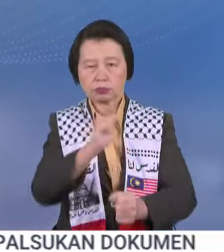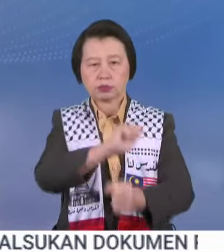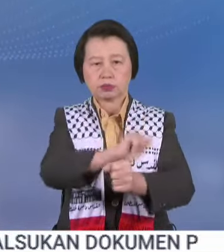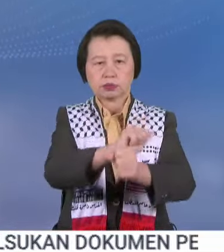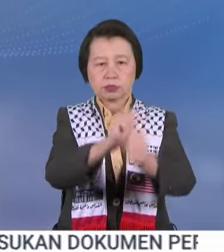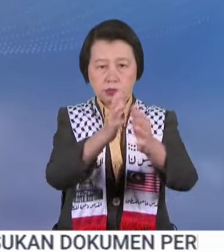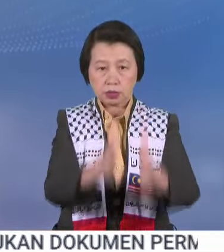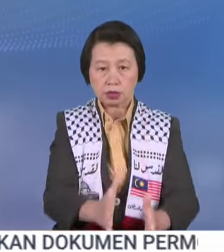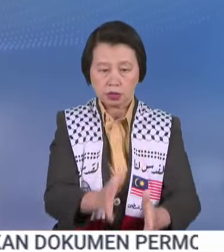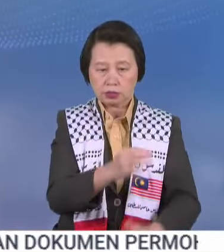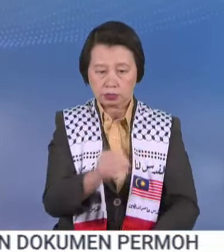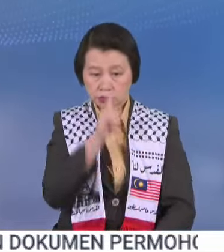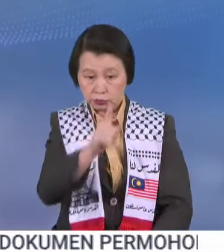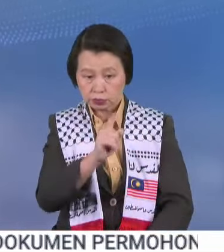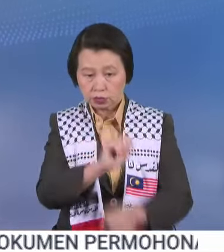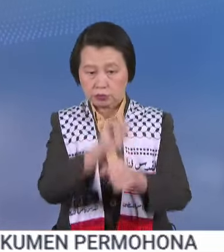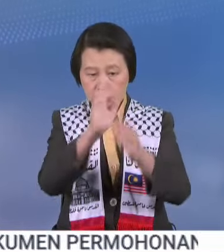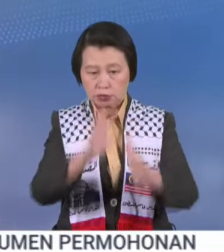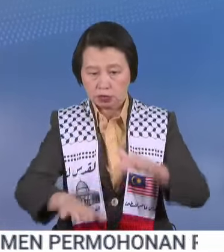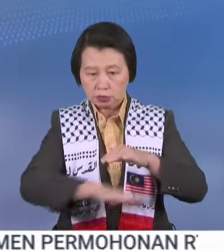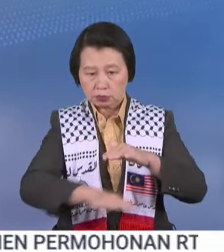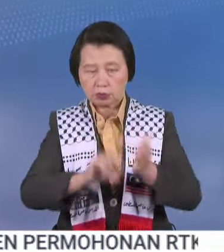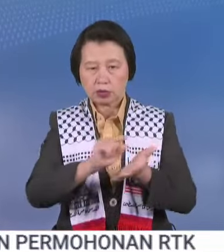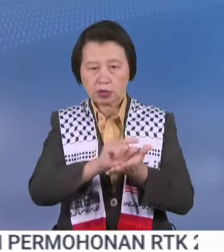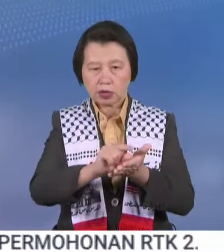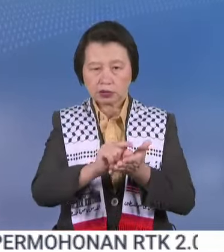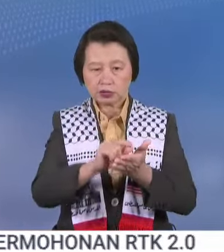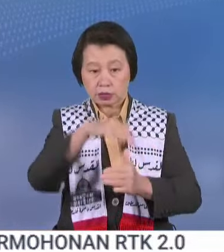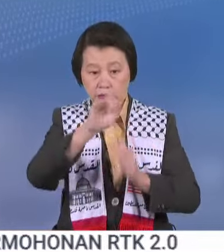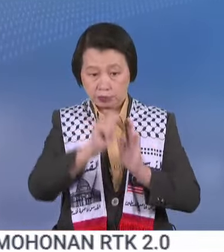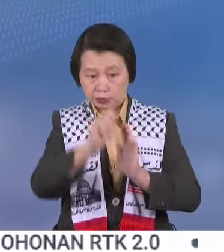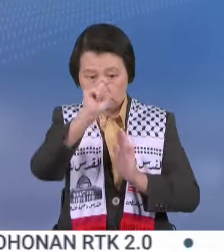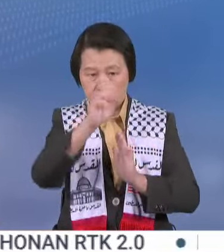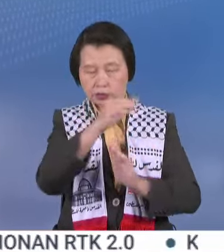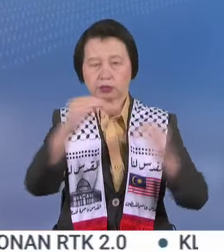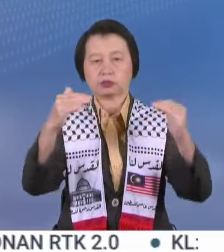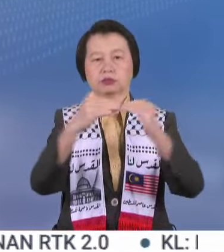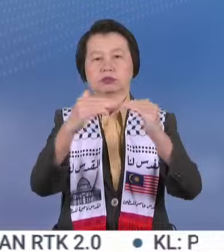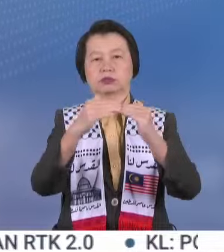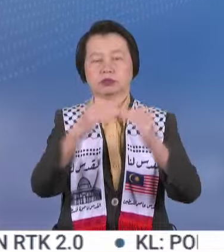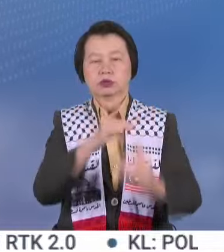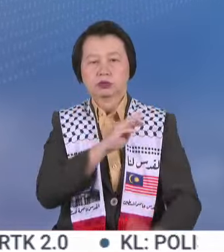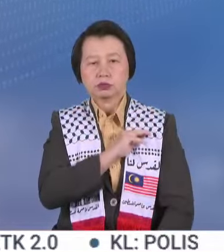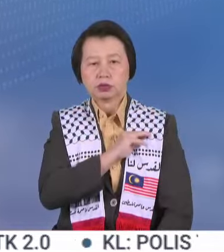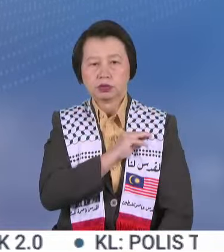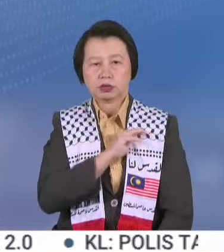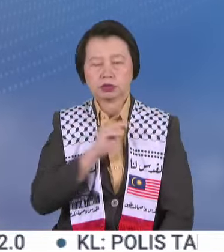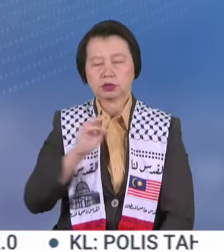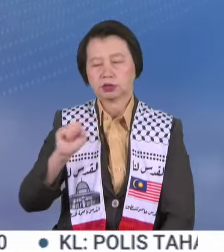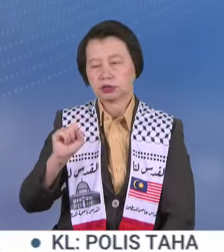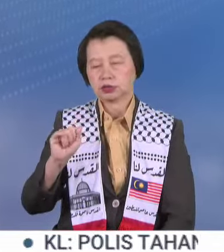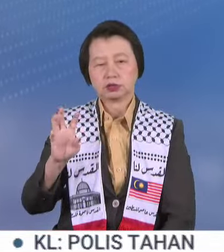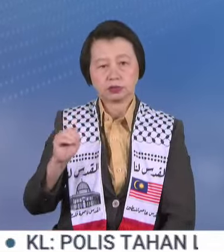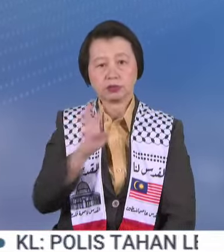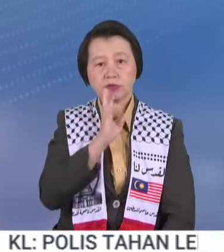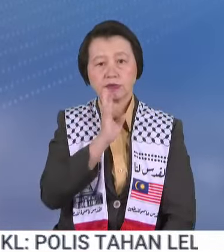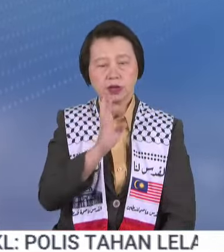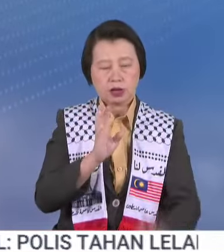pekerja. Selain memastikan pekerja dibayar gaji yang lebih tinggi dan setimpal, Menterinya Steven Sim berkata ke arah